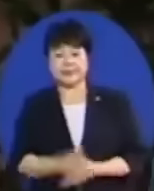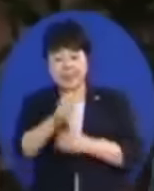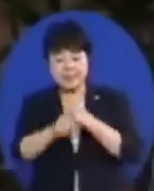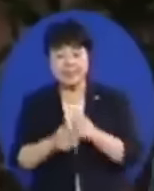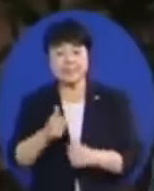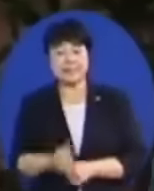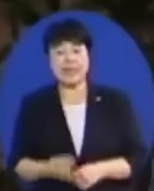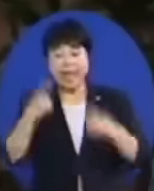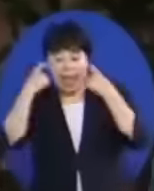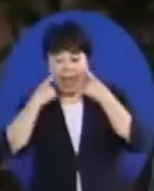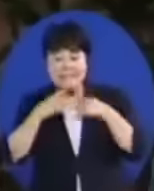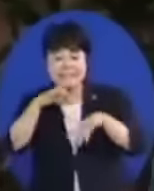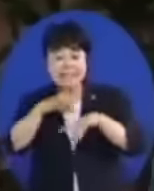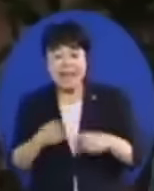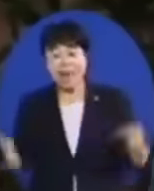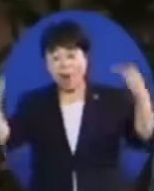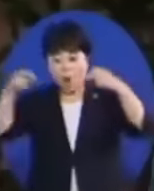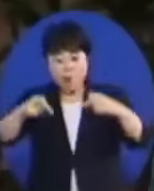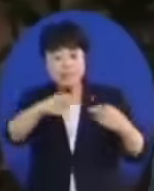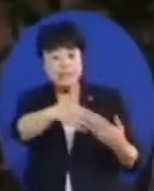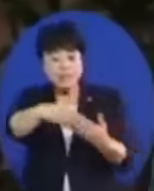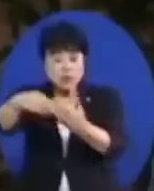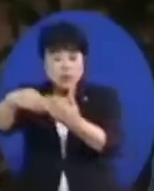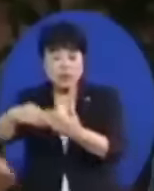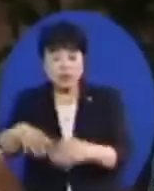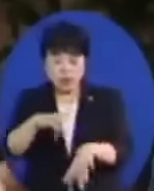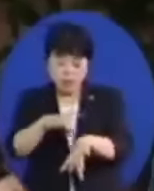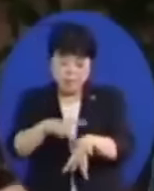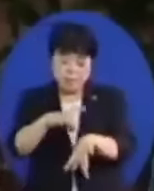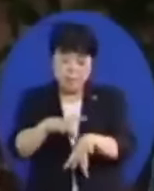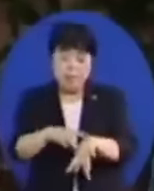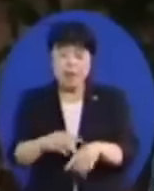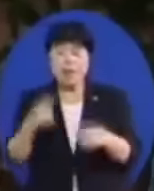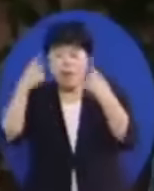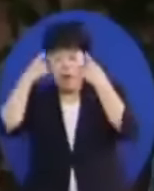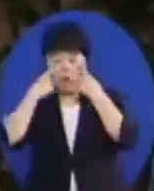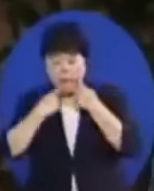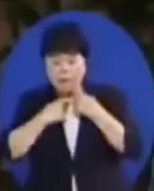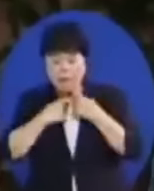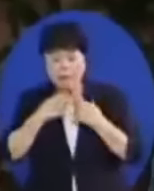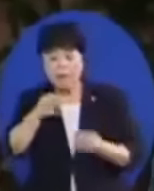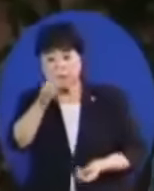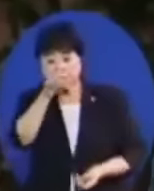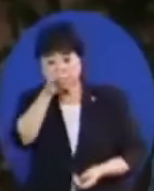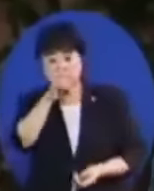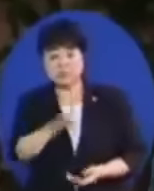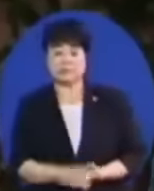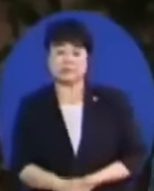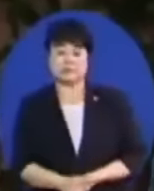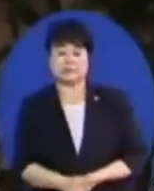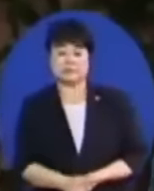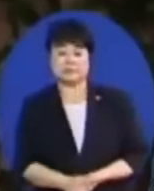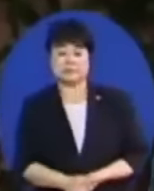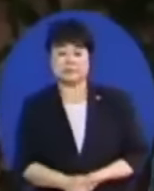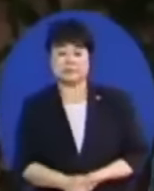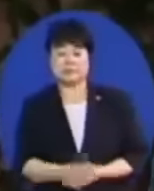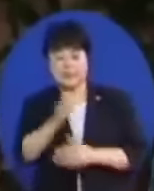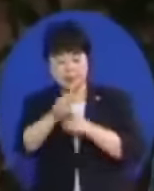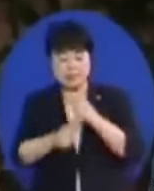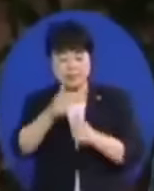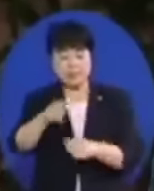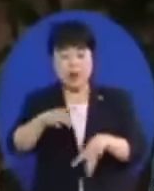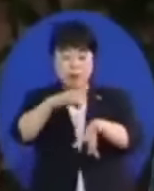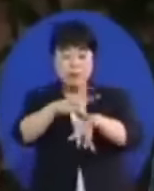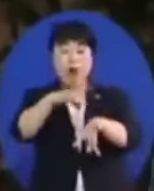하나님이 에스겔을 골짜기로 데려갔는데 마른 뼈다귀가 많이 흩어져 있었습니다. 예, 하나님께서